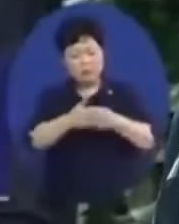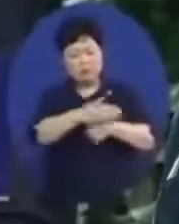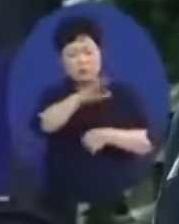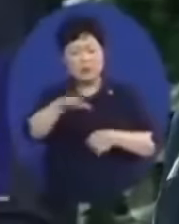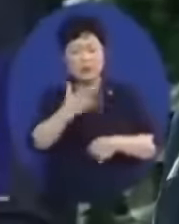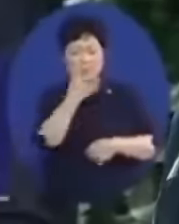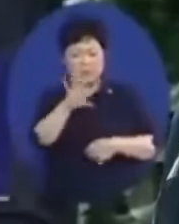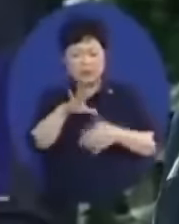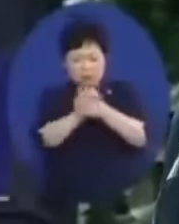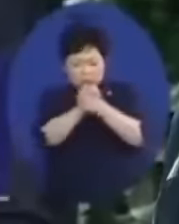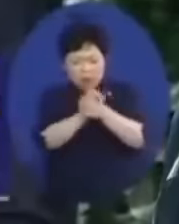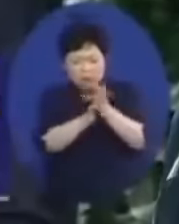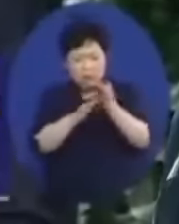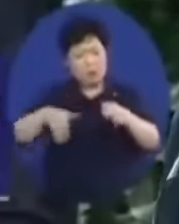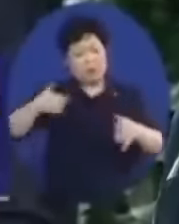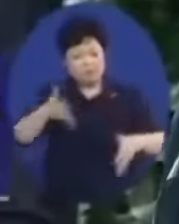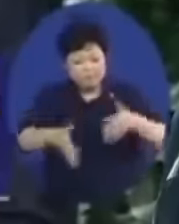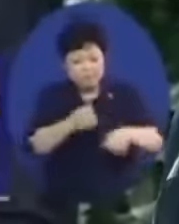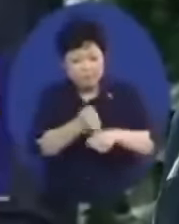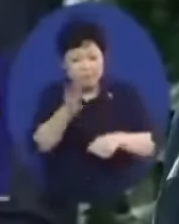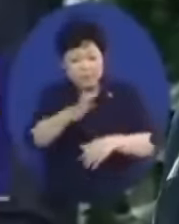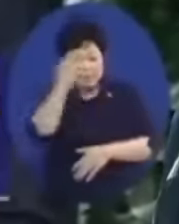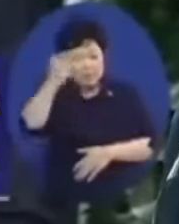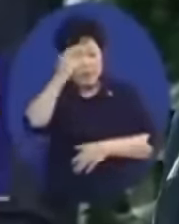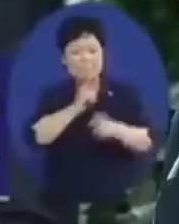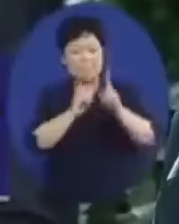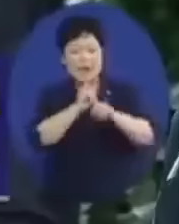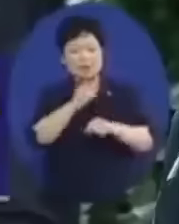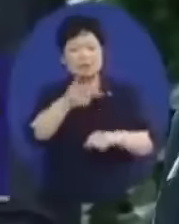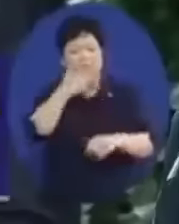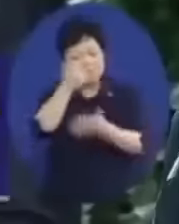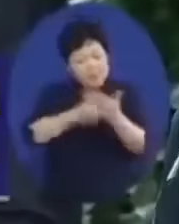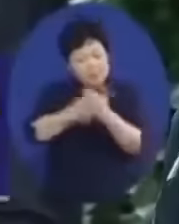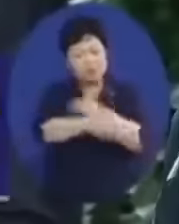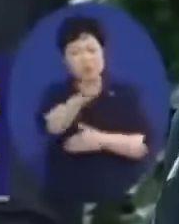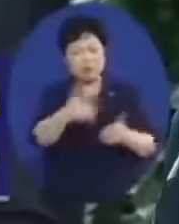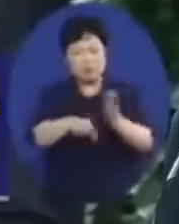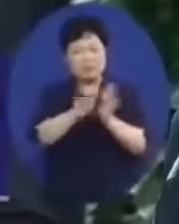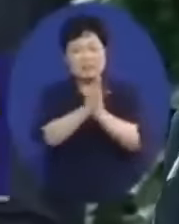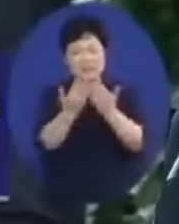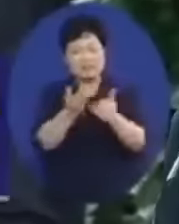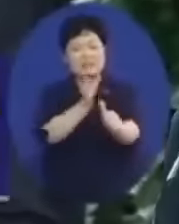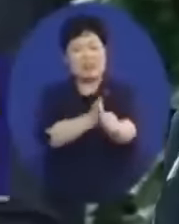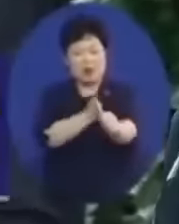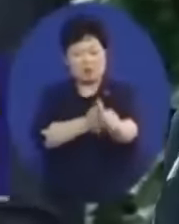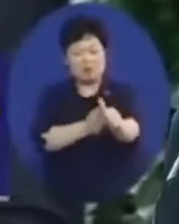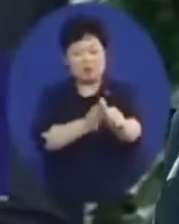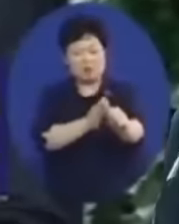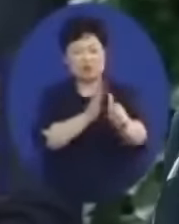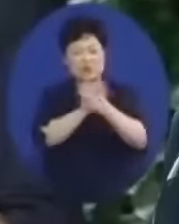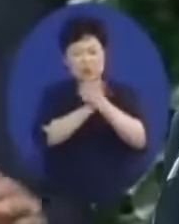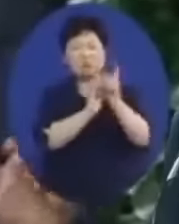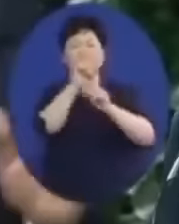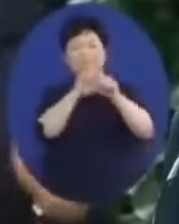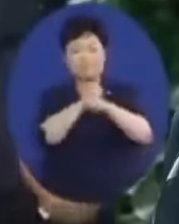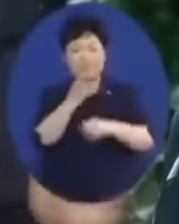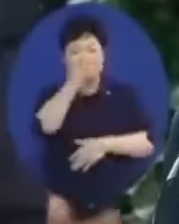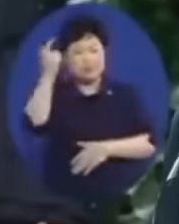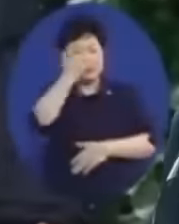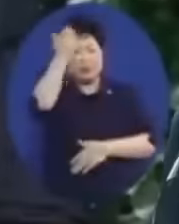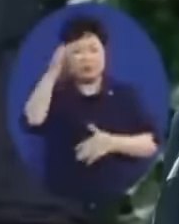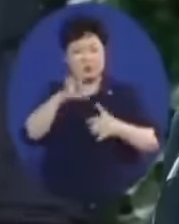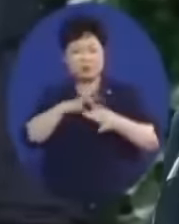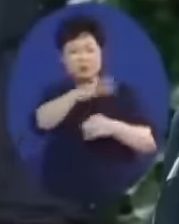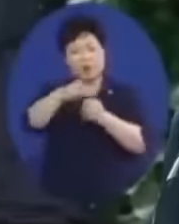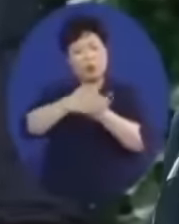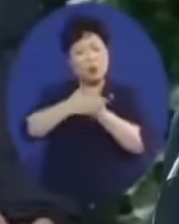기도할 바를 알지 못하나 오직 성령이 말할 수 없는 탄식으로 우리를 위하여 친히 간구하시느니라. 성령은 우리 도우미로서